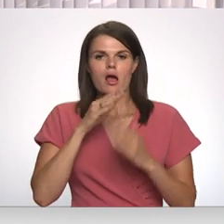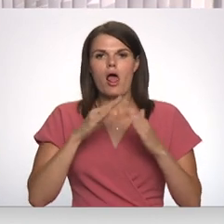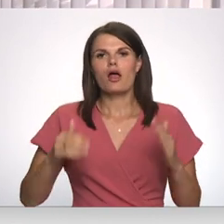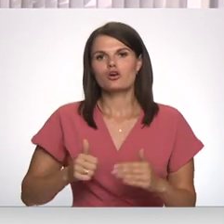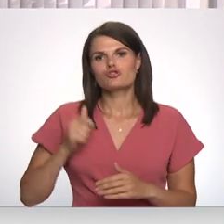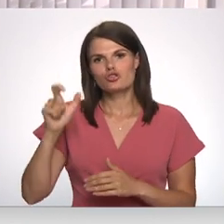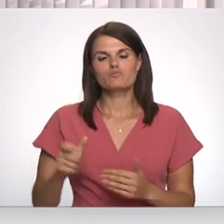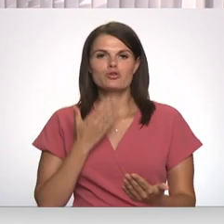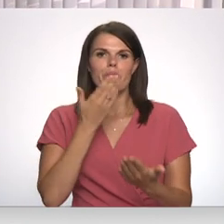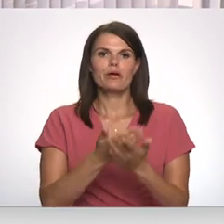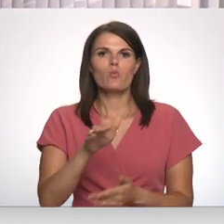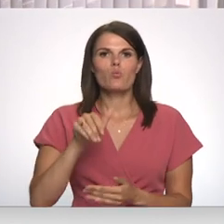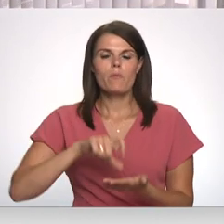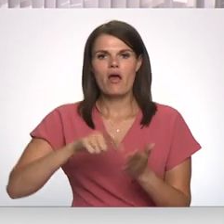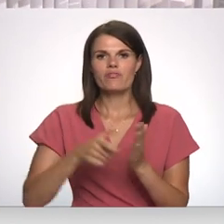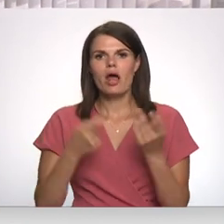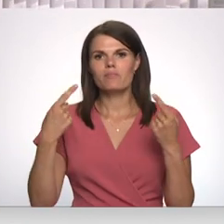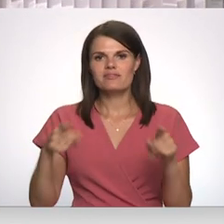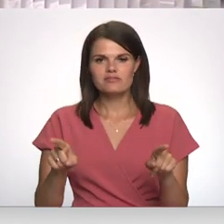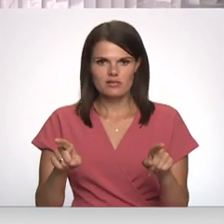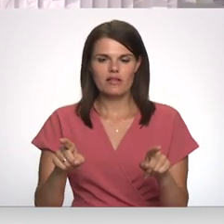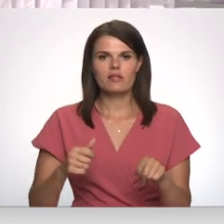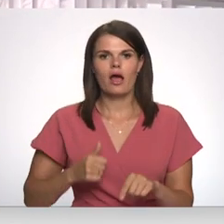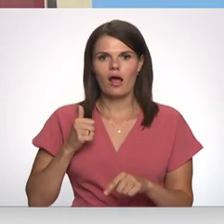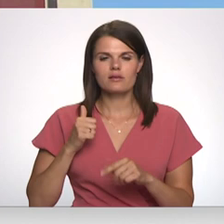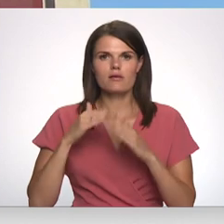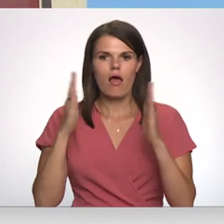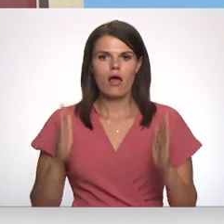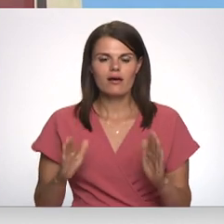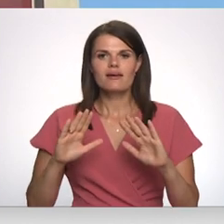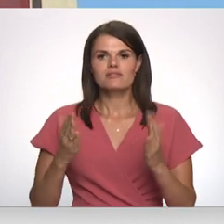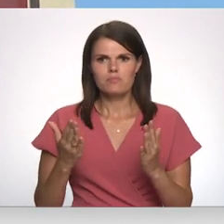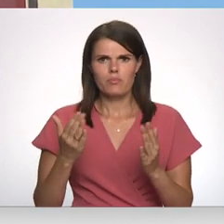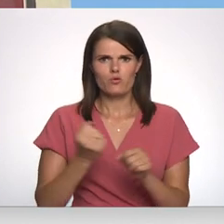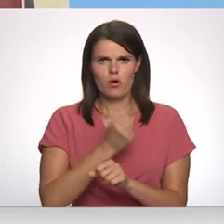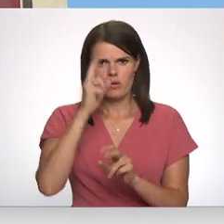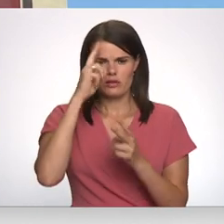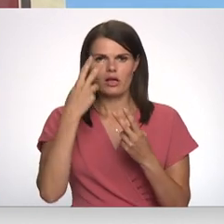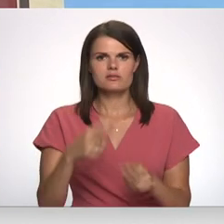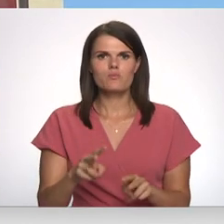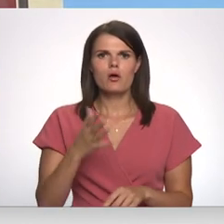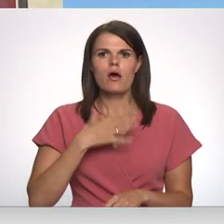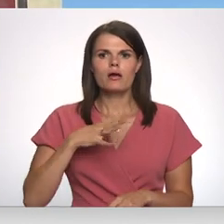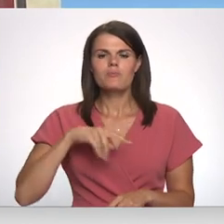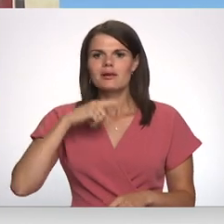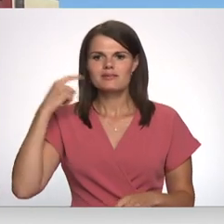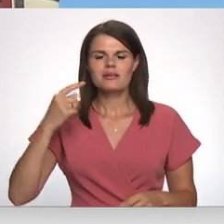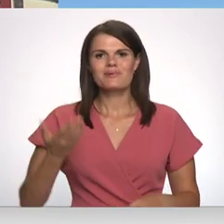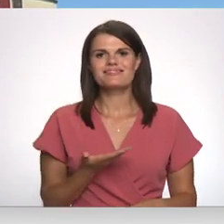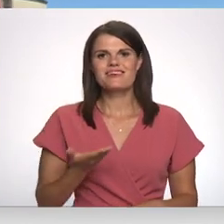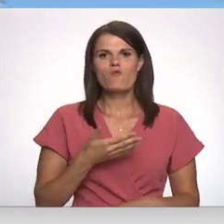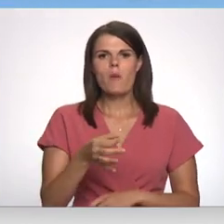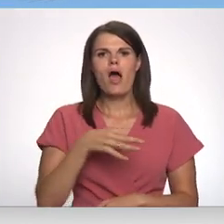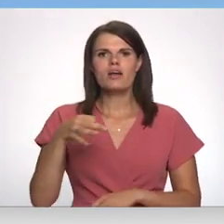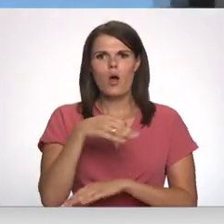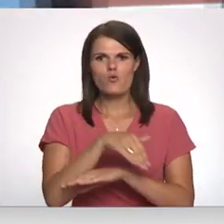īpašnieks sot piedāvājis nomāt telpas citās uzņēmuma piedrošās ēkās, tomēr neizpratni raisot vēlmi pārvērst dzīvojamā rajona ielu